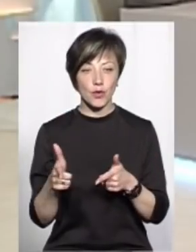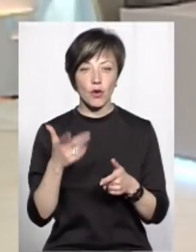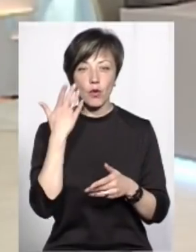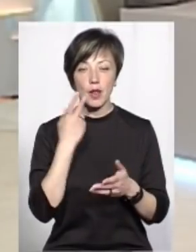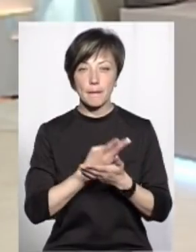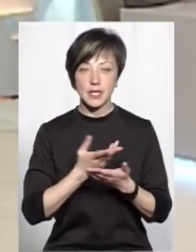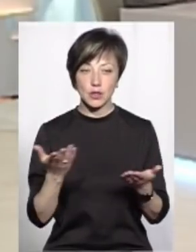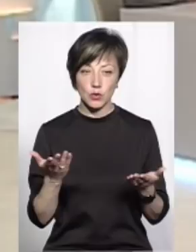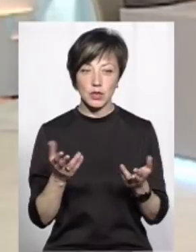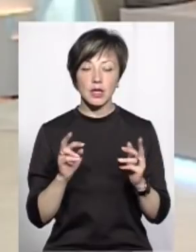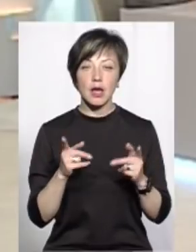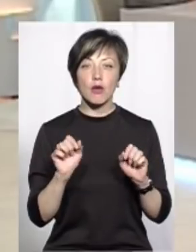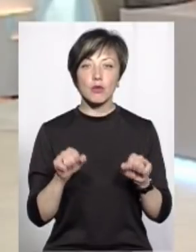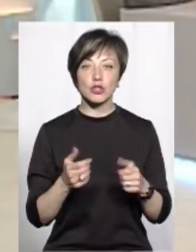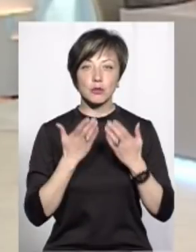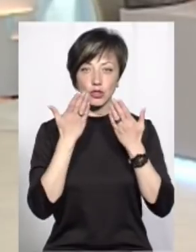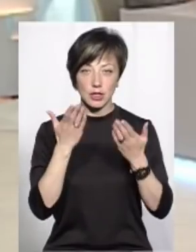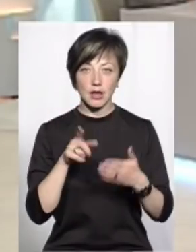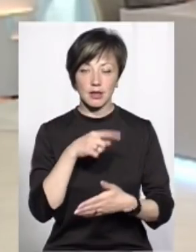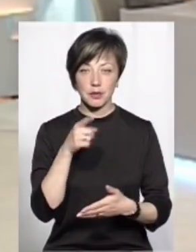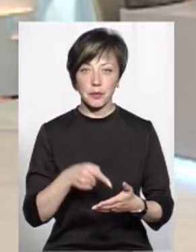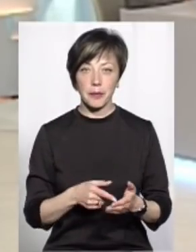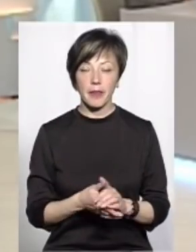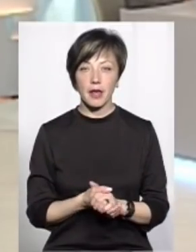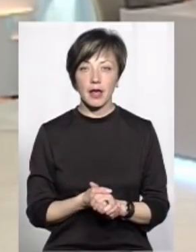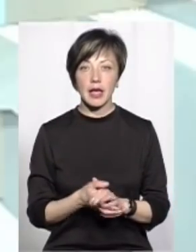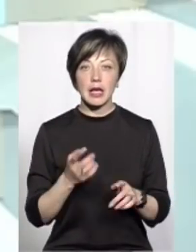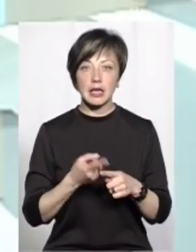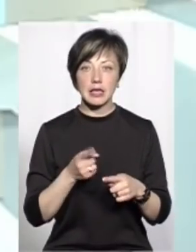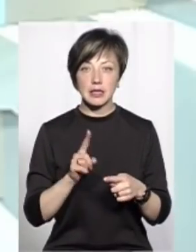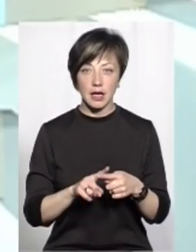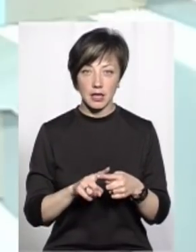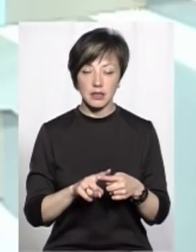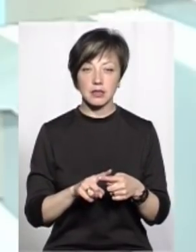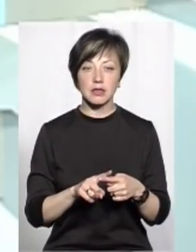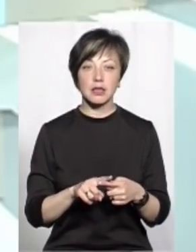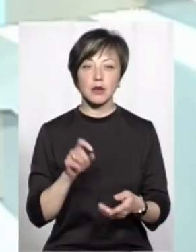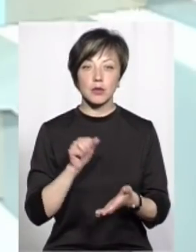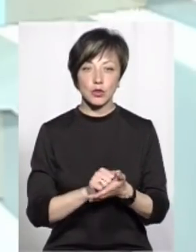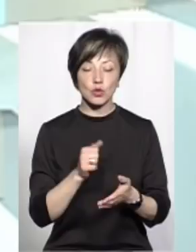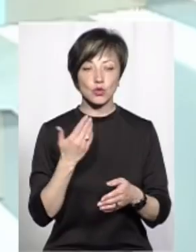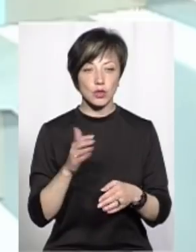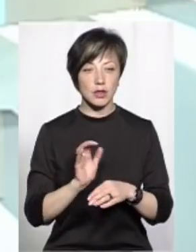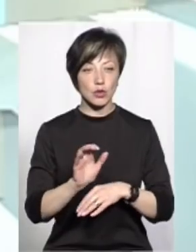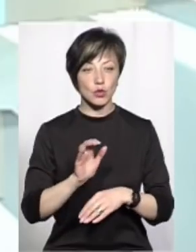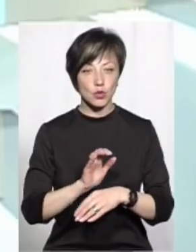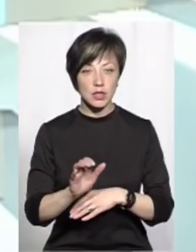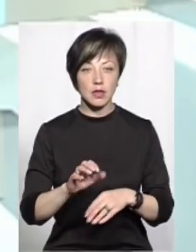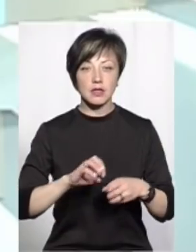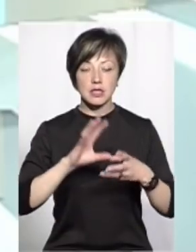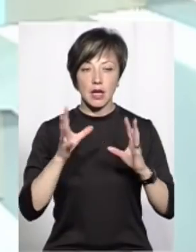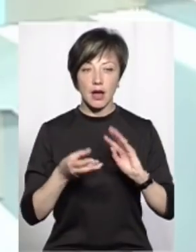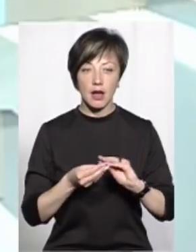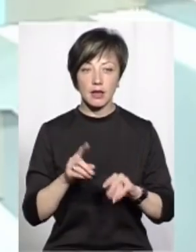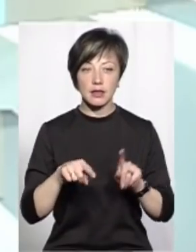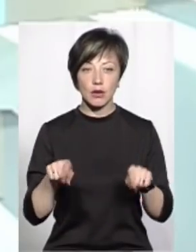ви її презентуєте, як її можна почитати? Даний посібник, він вже знаходиться у друці, він узагальнює